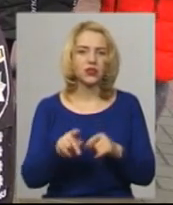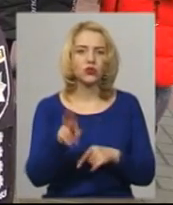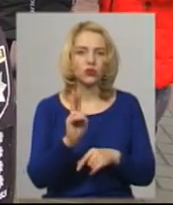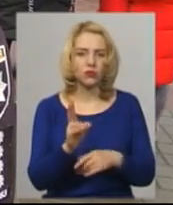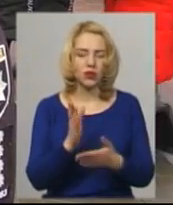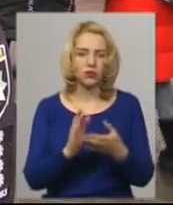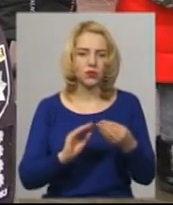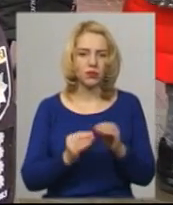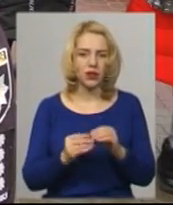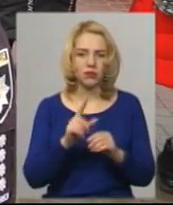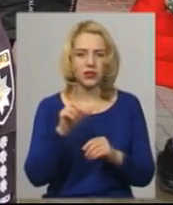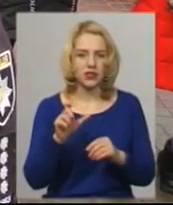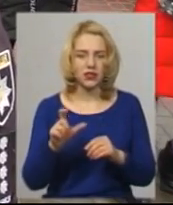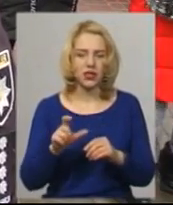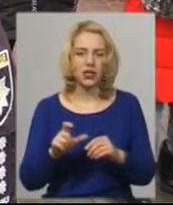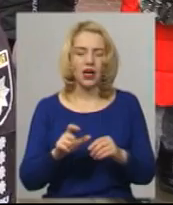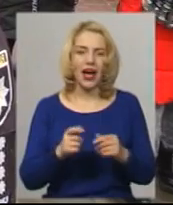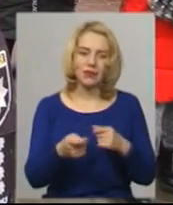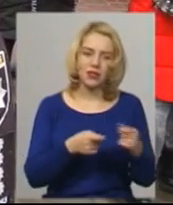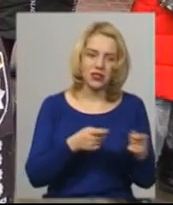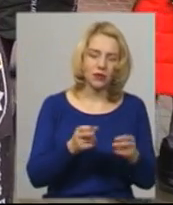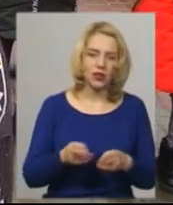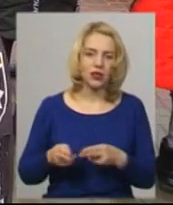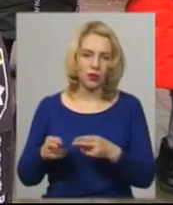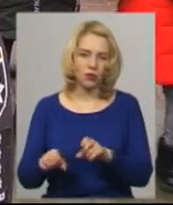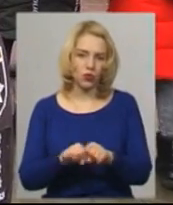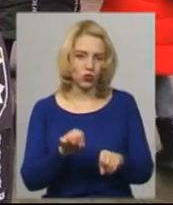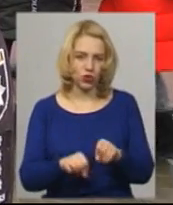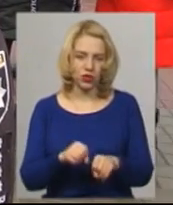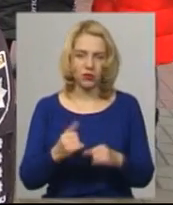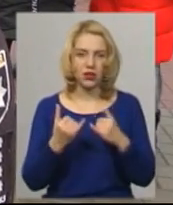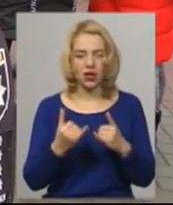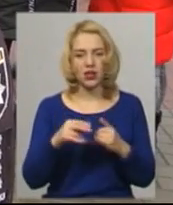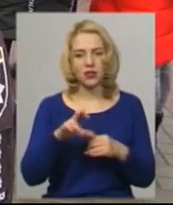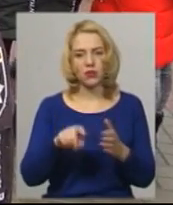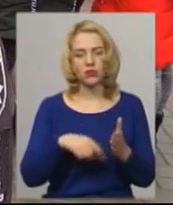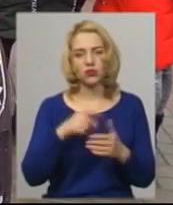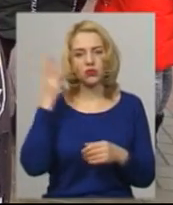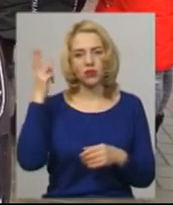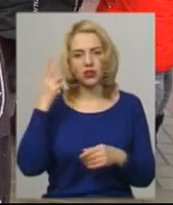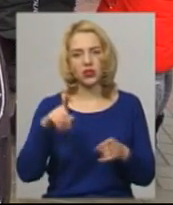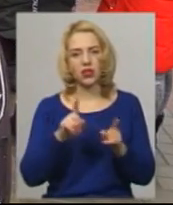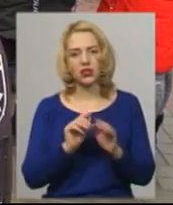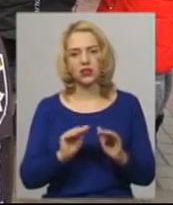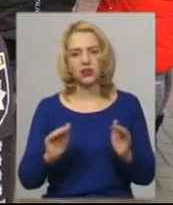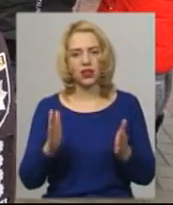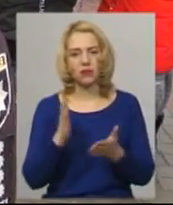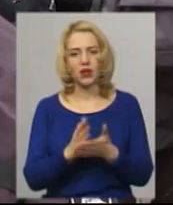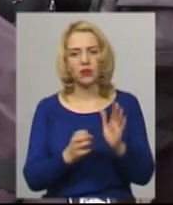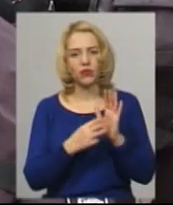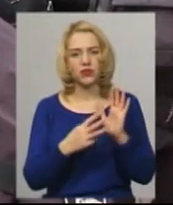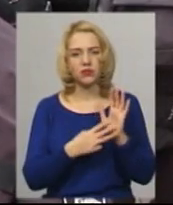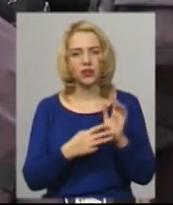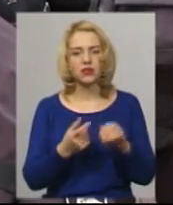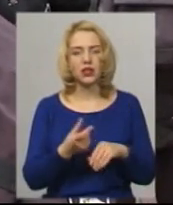мають проблеми як з адміністративними, так і з кримінальними правопорушеннями. Наразі по місту Хмельницькому таких дітей ми маємо